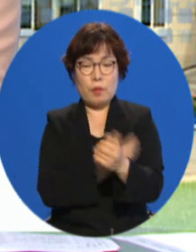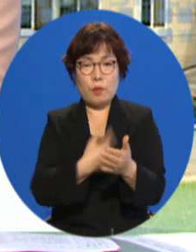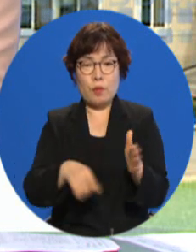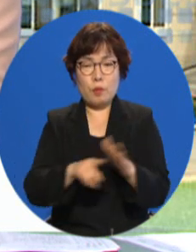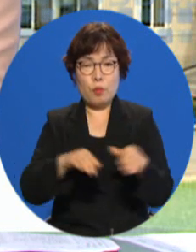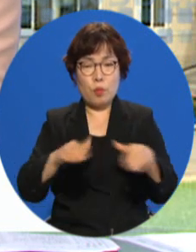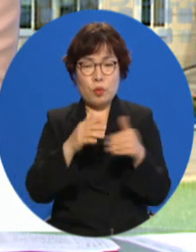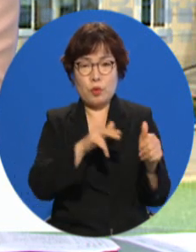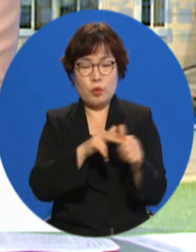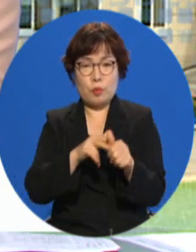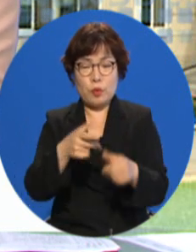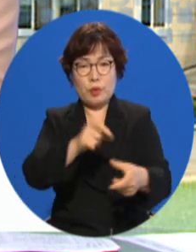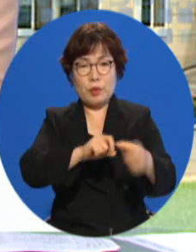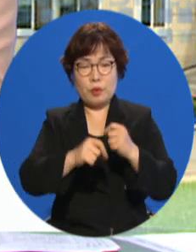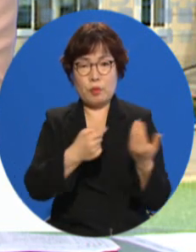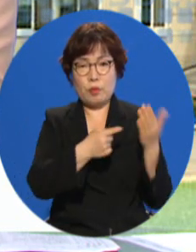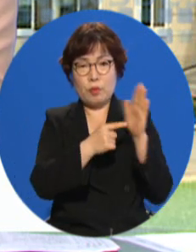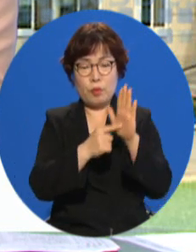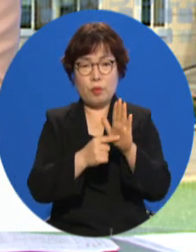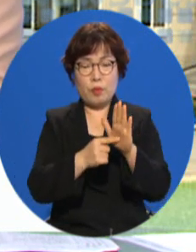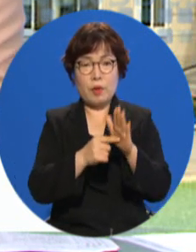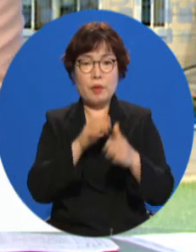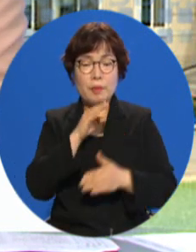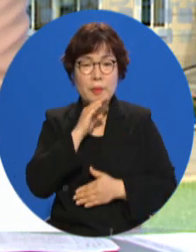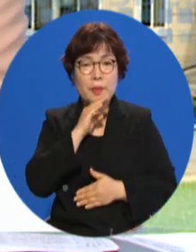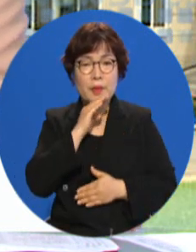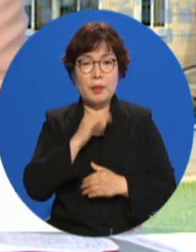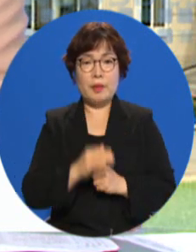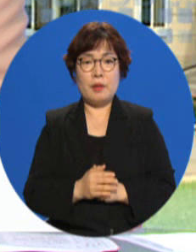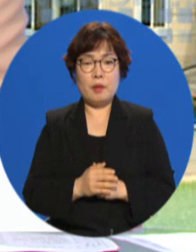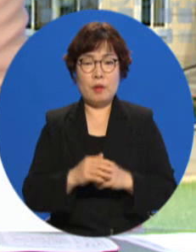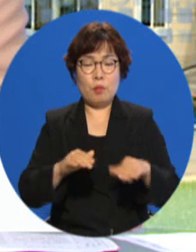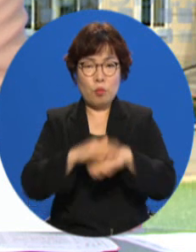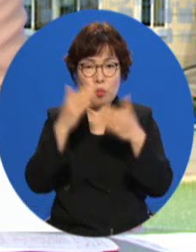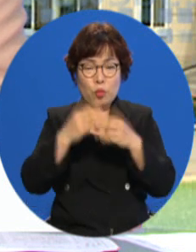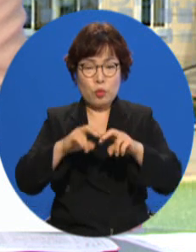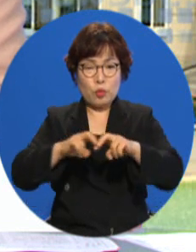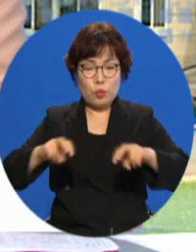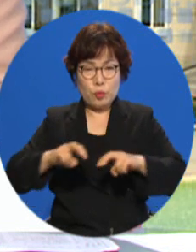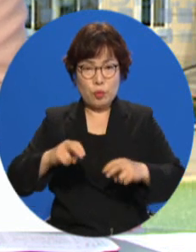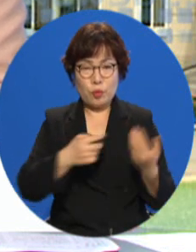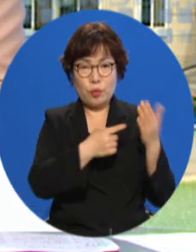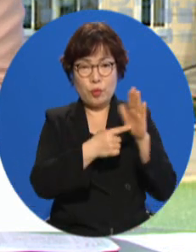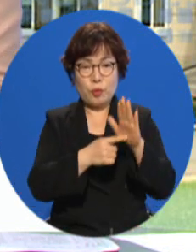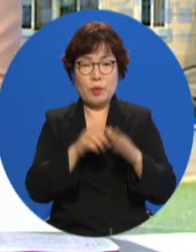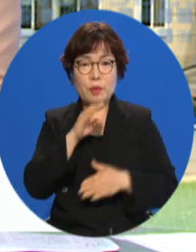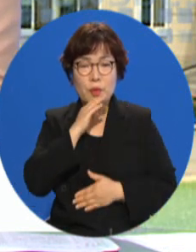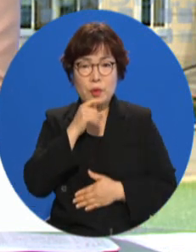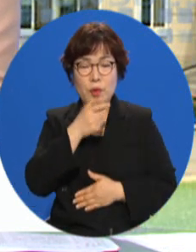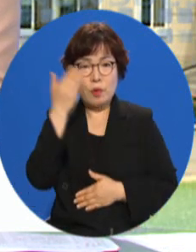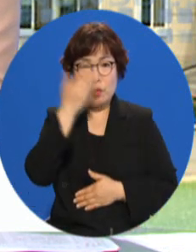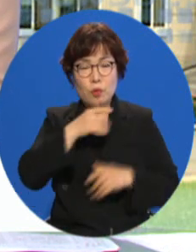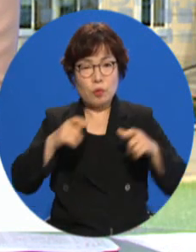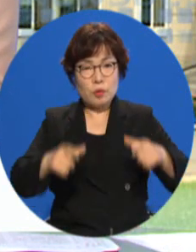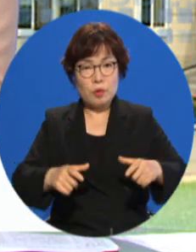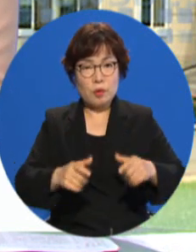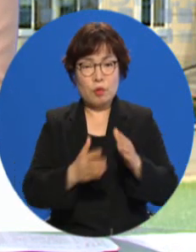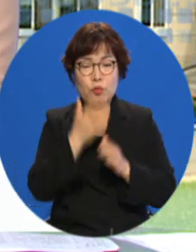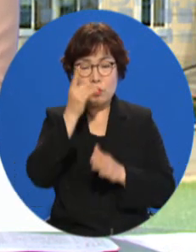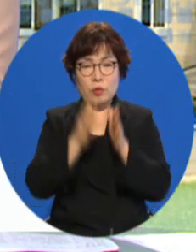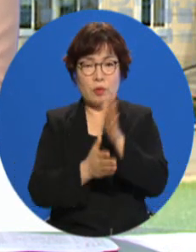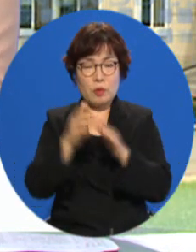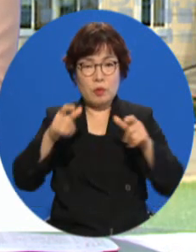가능한 모든 정보를 적극적으로 공개하라 이런 취지 아닌가요? 예, 예. 낱낱이 공개하라는 건데요. 유독 우리 지역 지자체만